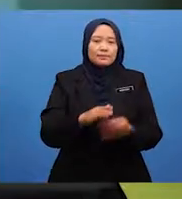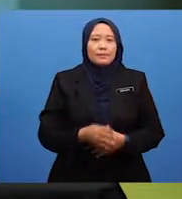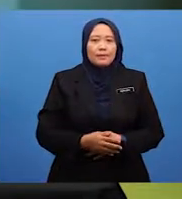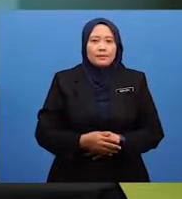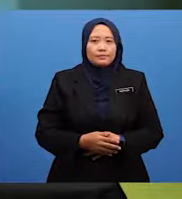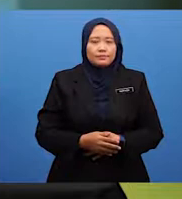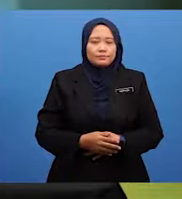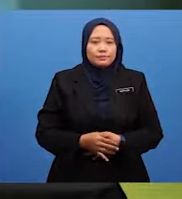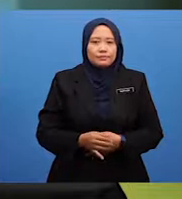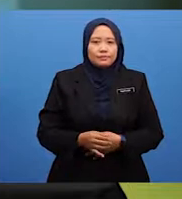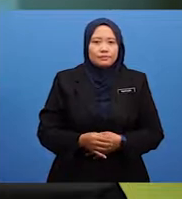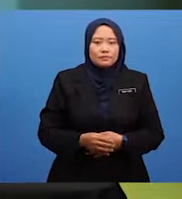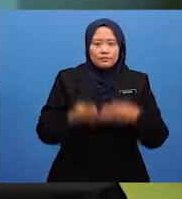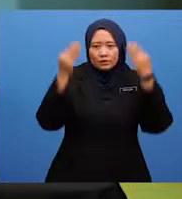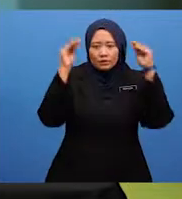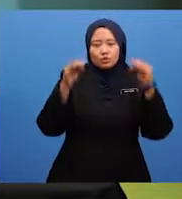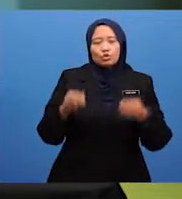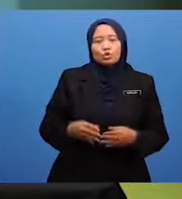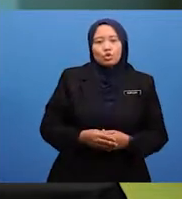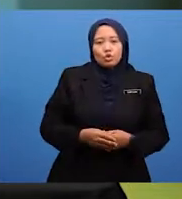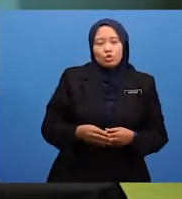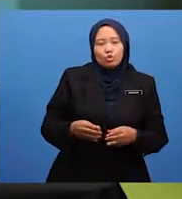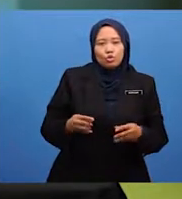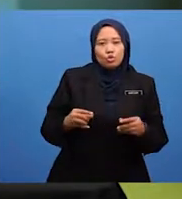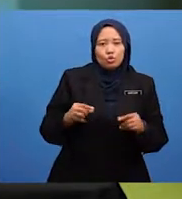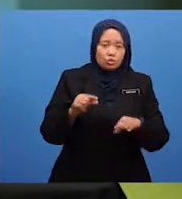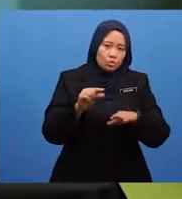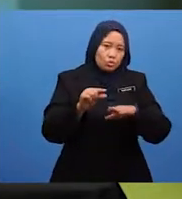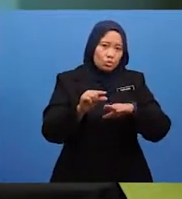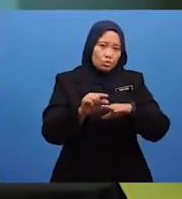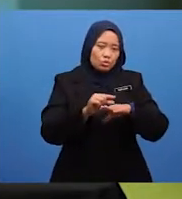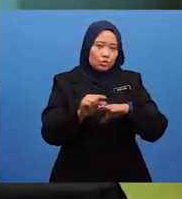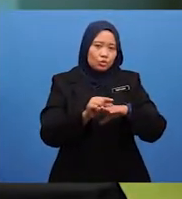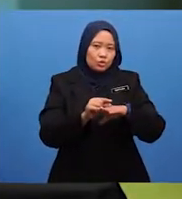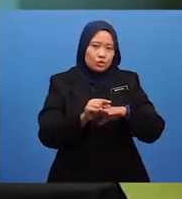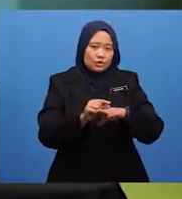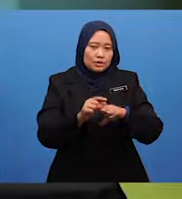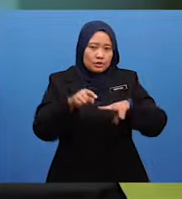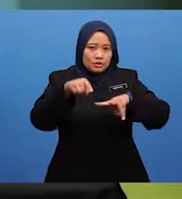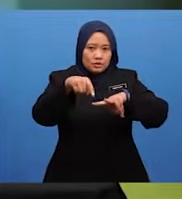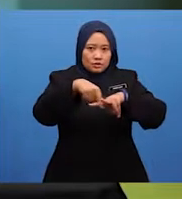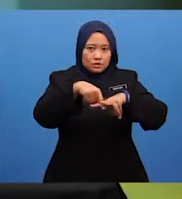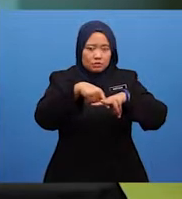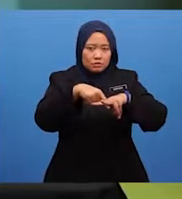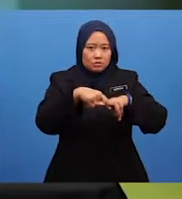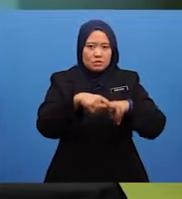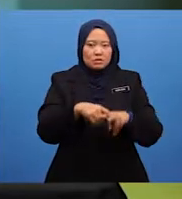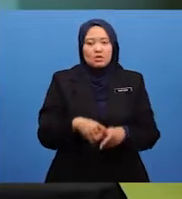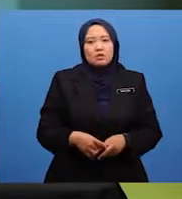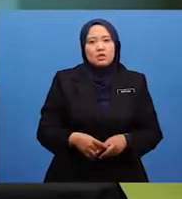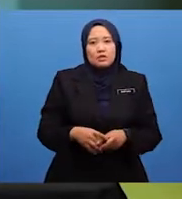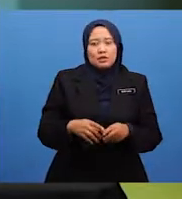Cikgu menggunakan selipar yang telah haus dan berasa licin pada lantai. Mengapa?